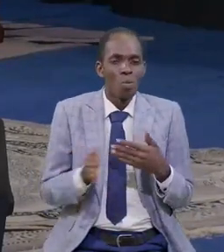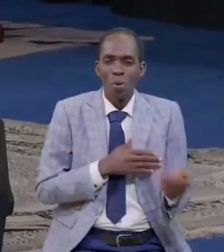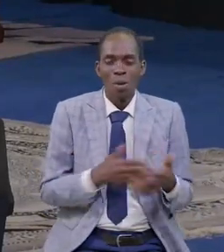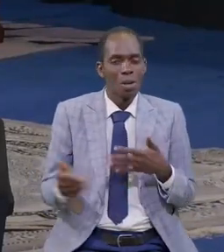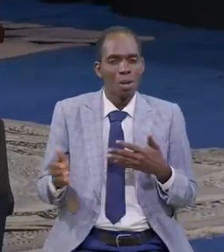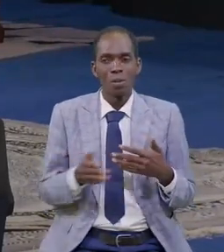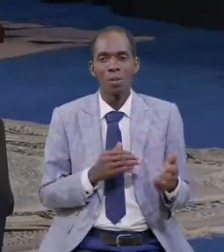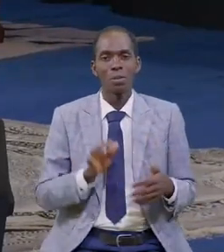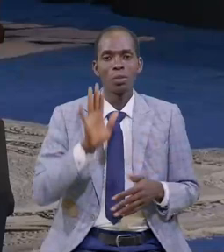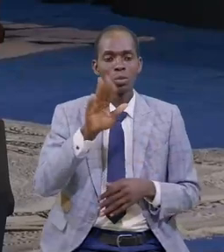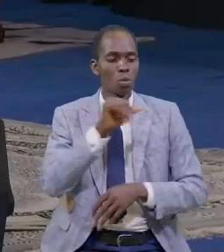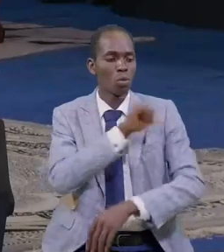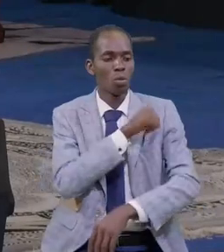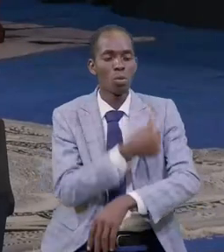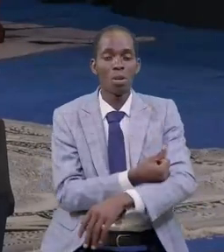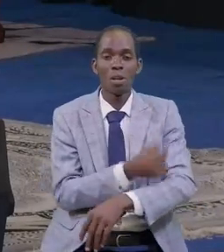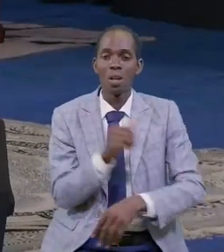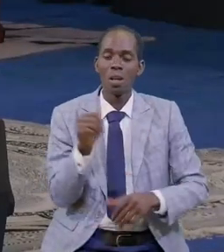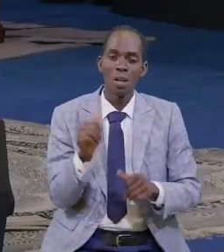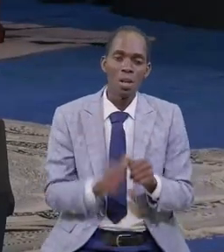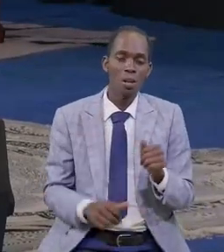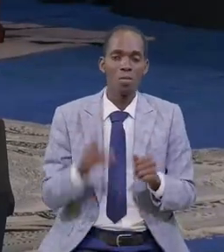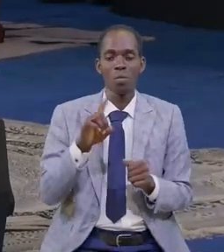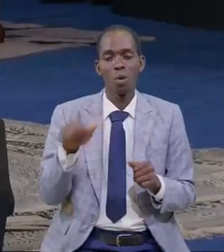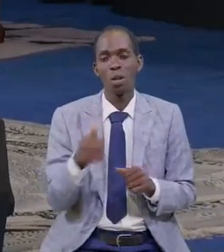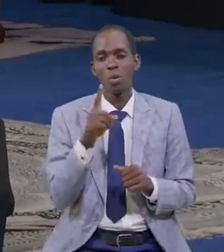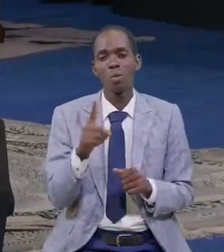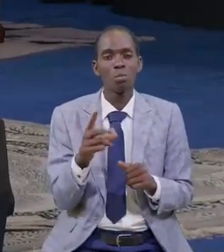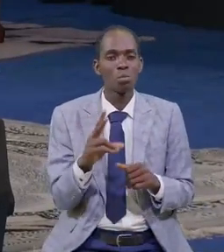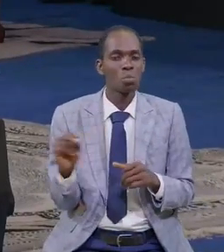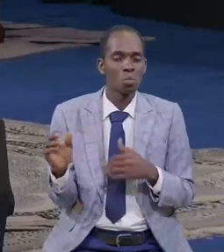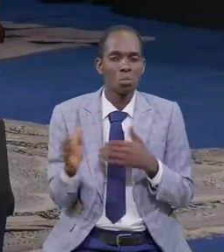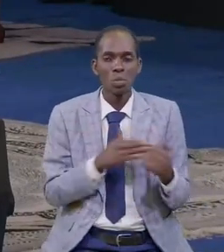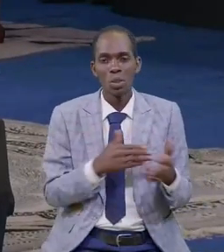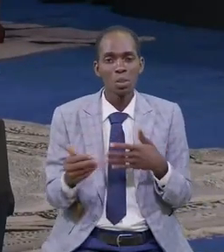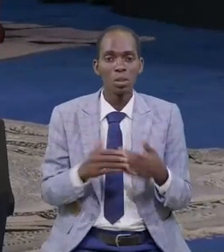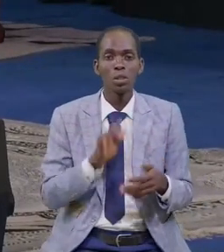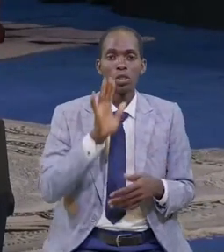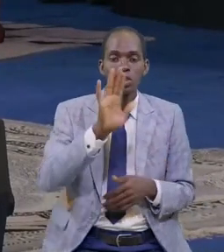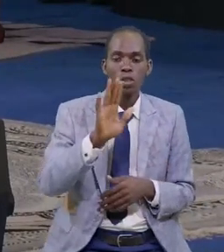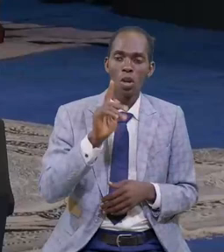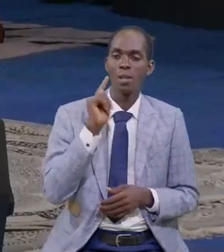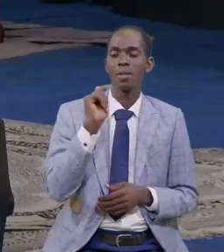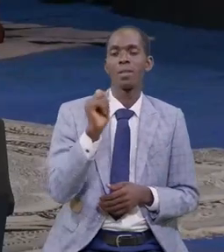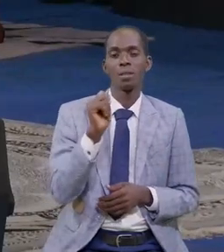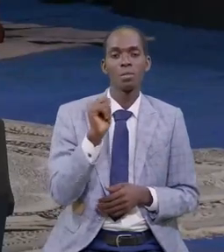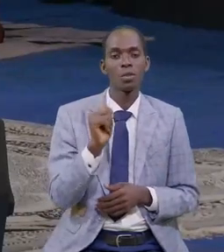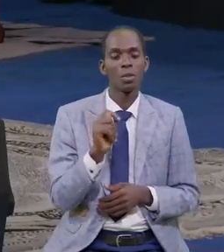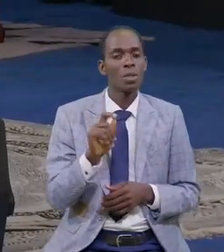quel que soit son autorité quiconque quel que soit son témoignage